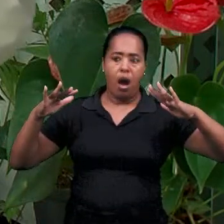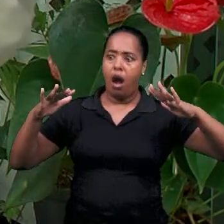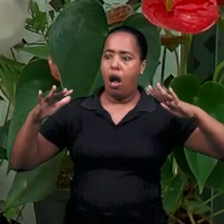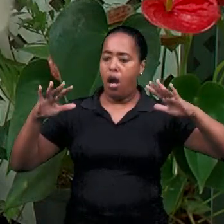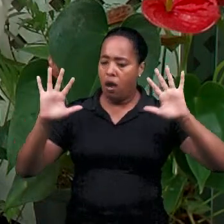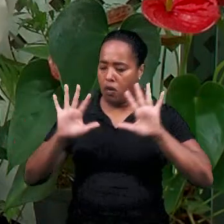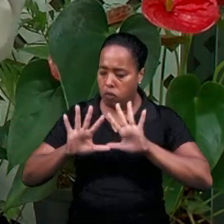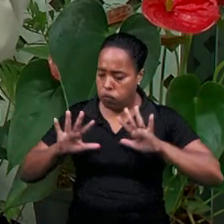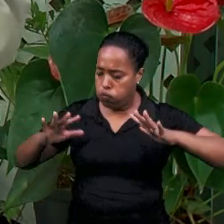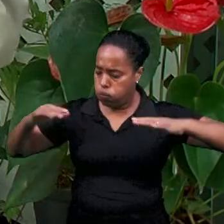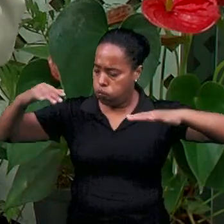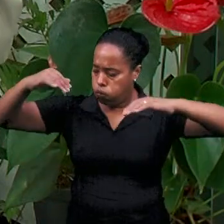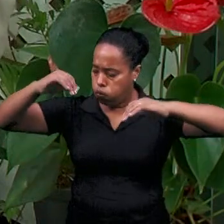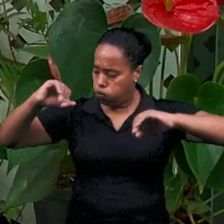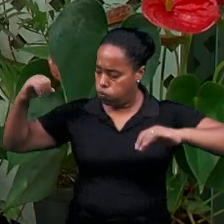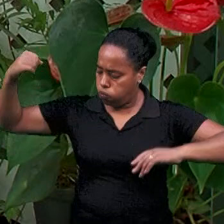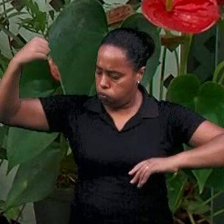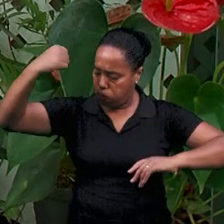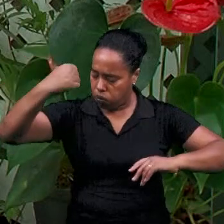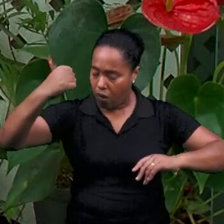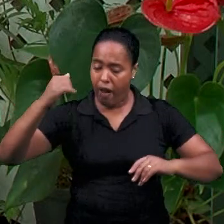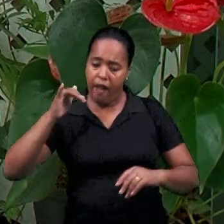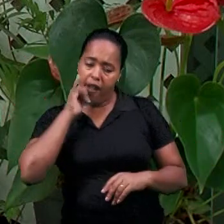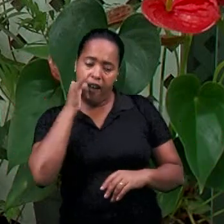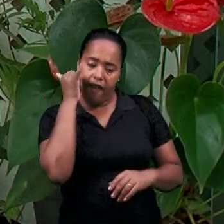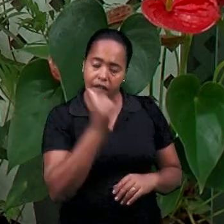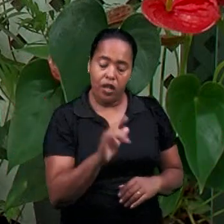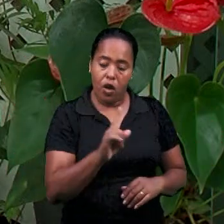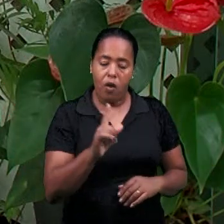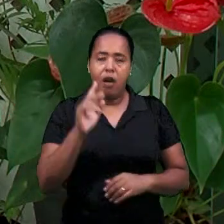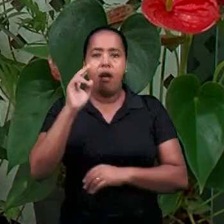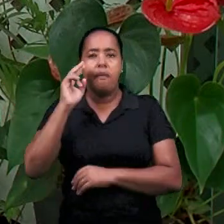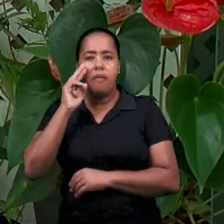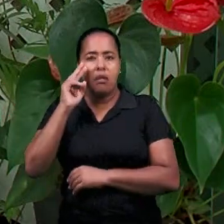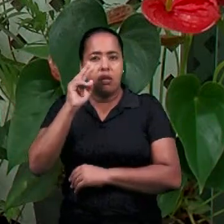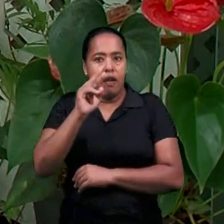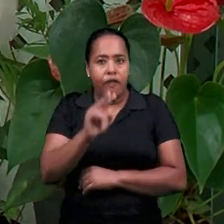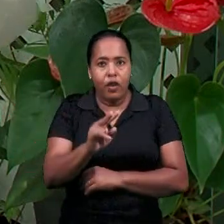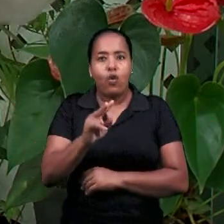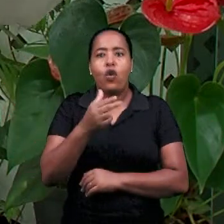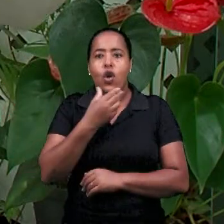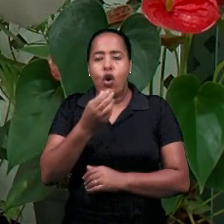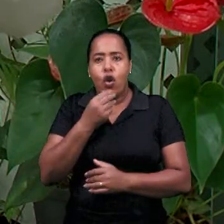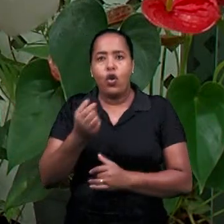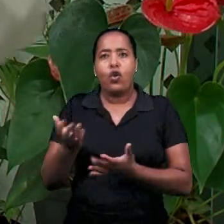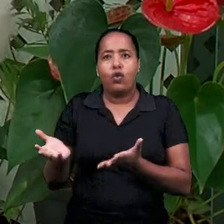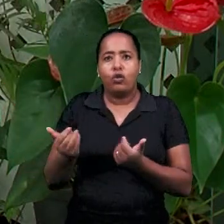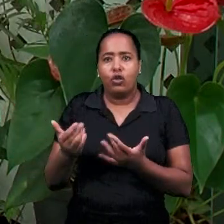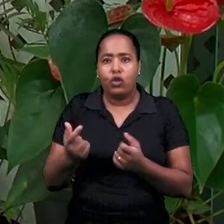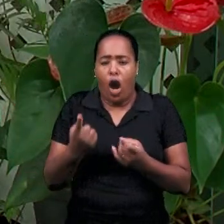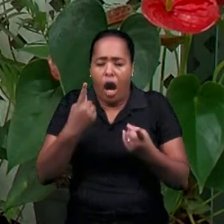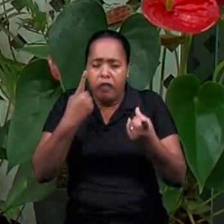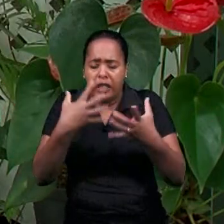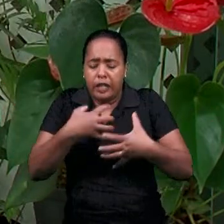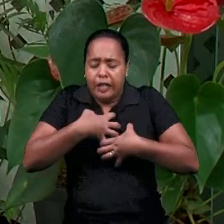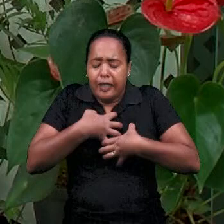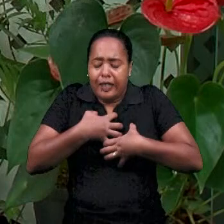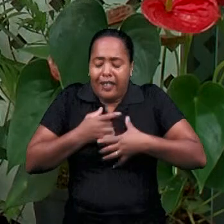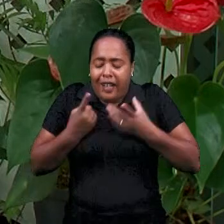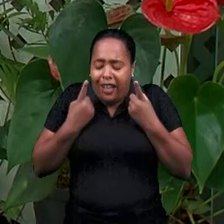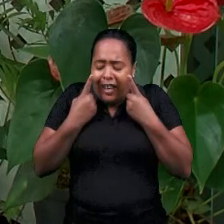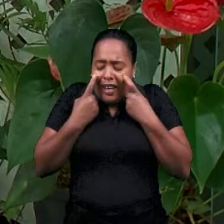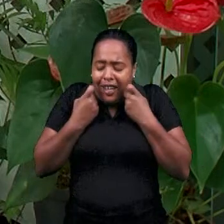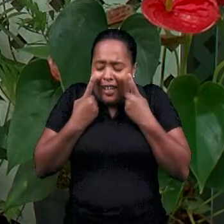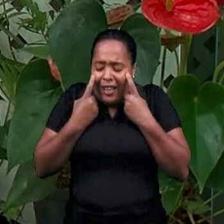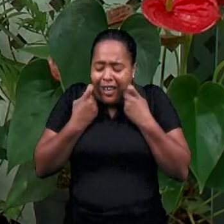de l'ange sur ces jeunes hommes, il n'a pas parlé aux jeunes, mais il a vu que les jeunes,